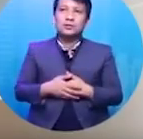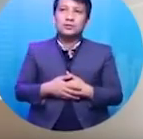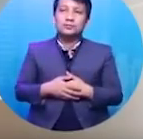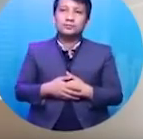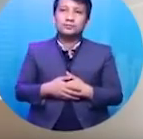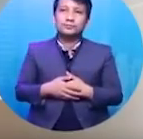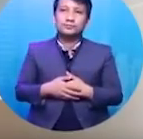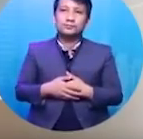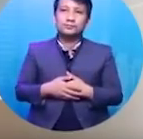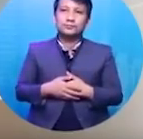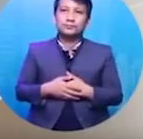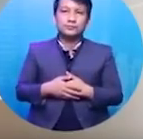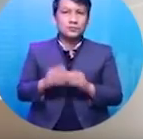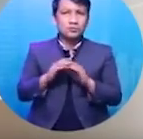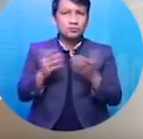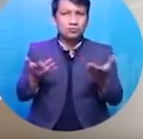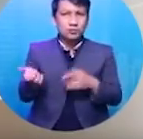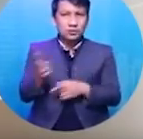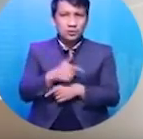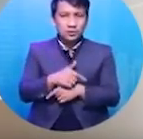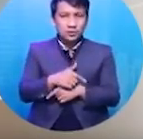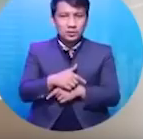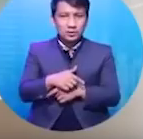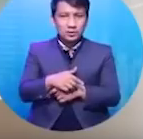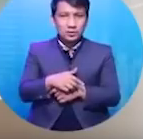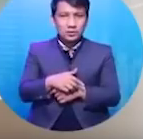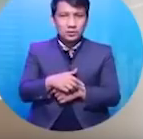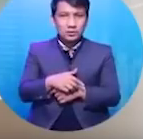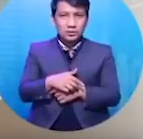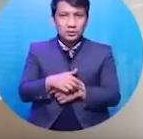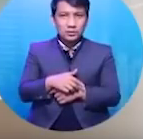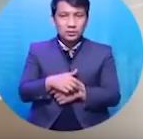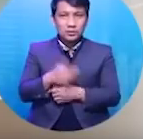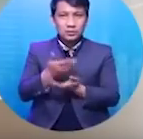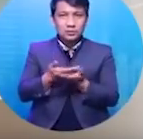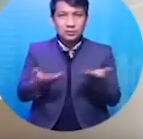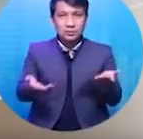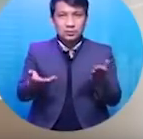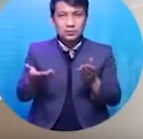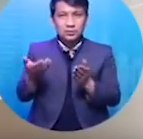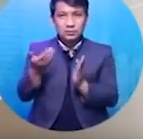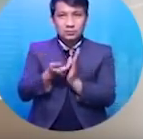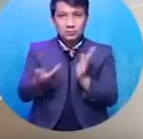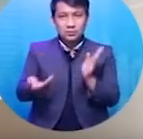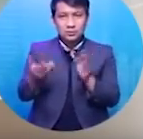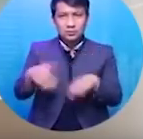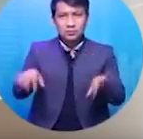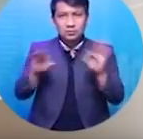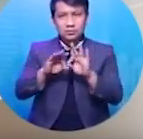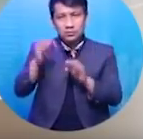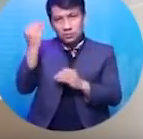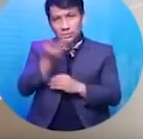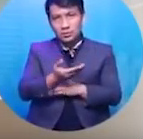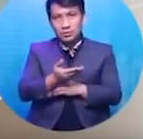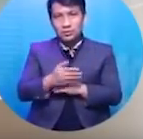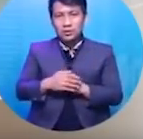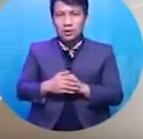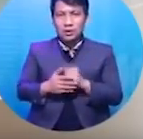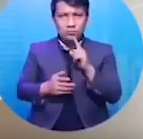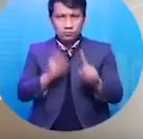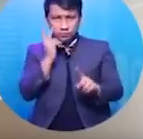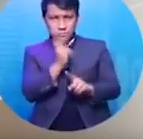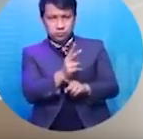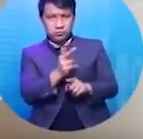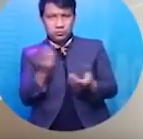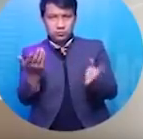Missy? Wala po namang gaanong matibili ebidensya kasi kung sa kanya, tinatanong kung ano nang nakita mo, inakita lang